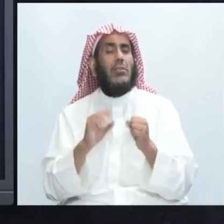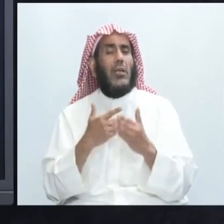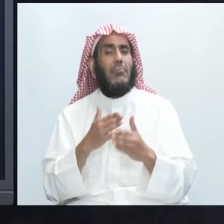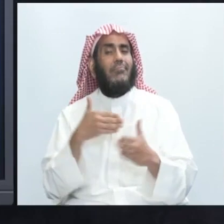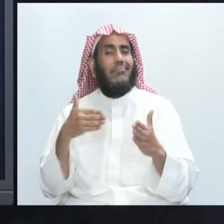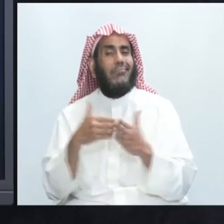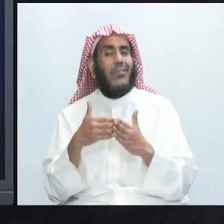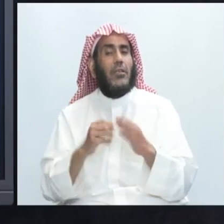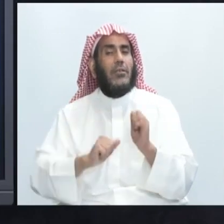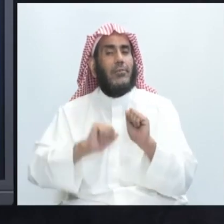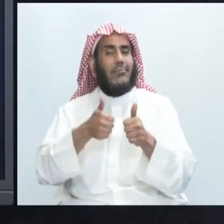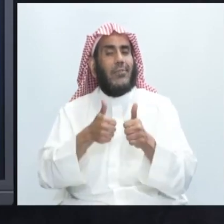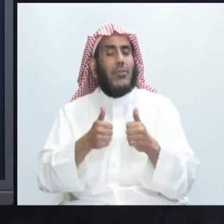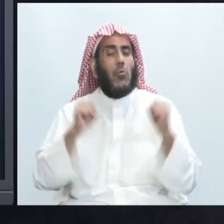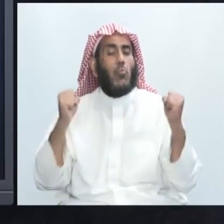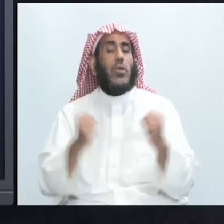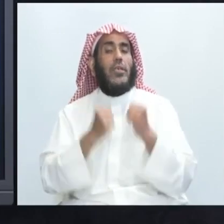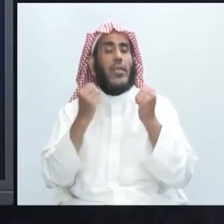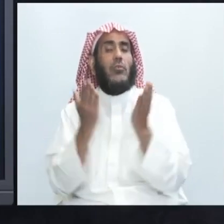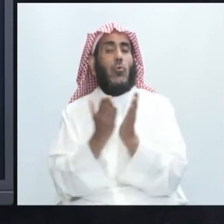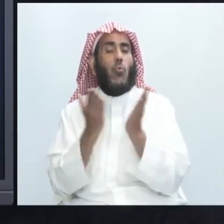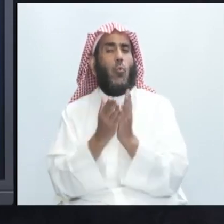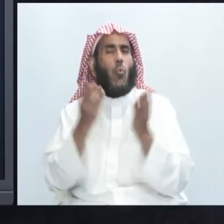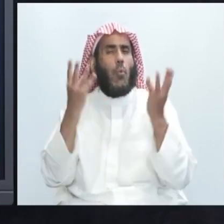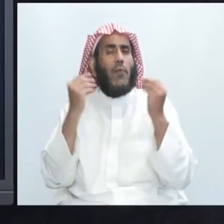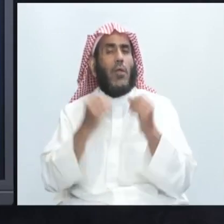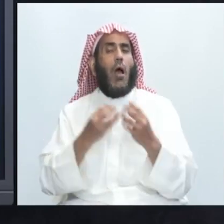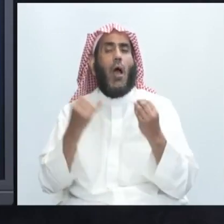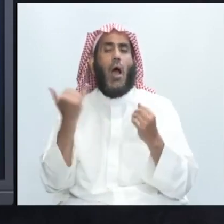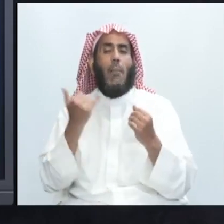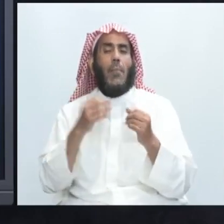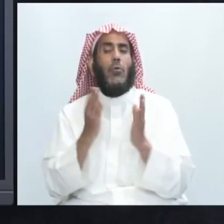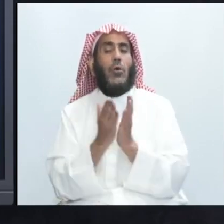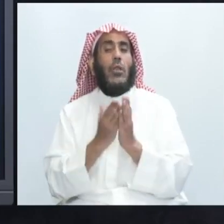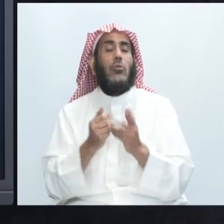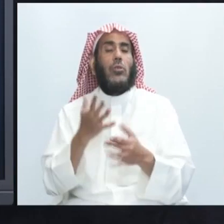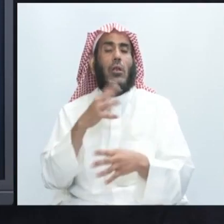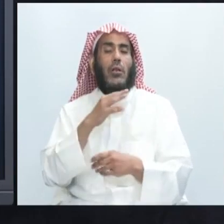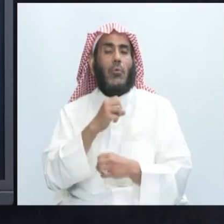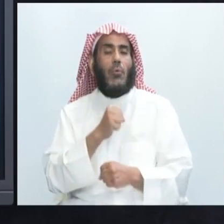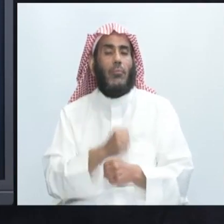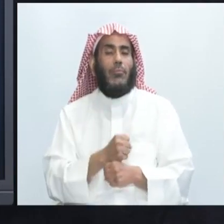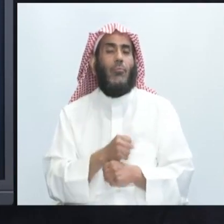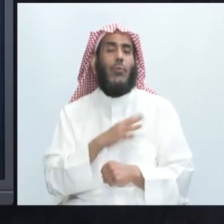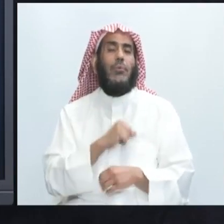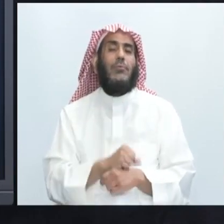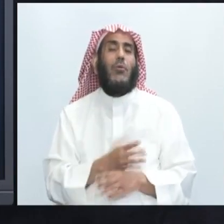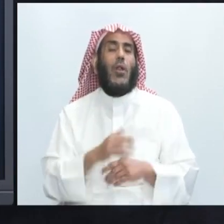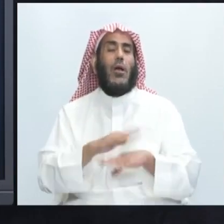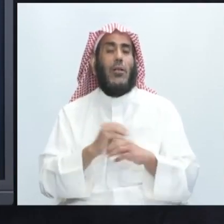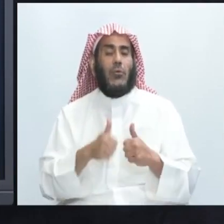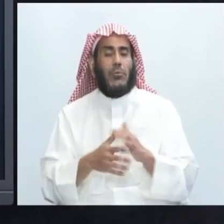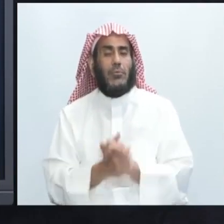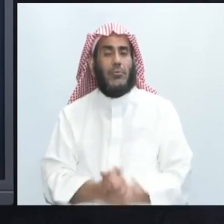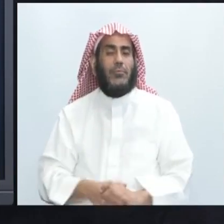يعني تستطيع مراجعه هذه الدروس ومعرفه اغلب هذه الدروس هذا وصل الله وسلم على نبينا محمد وعلى